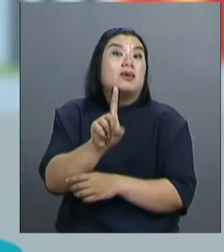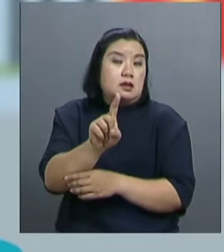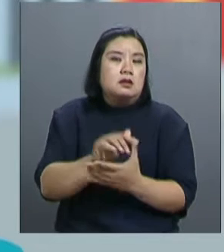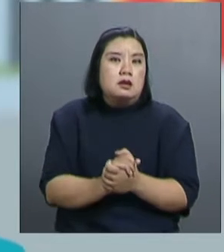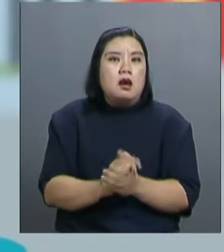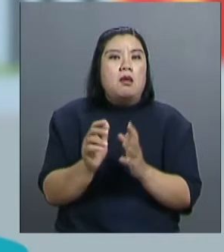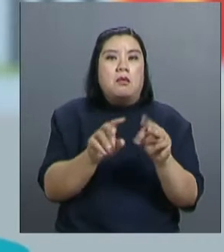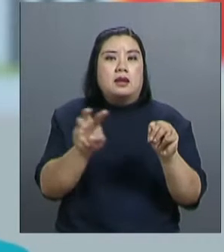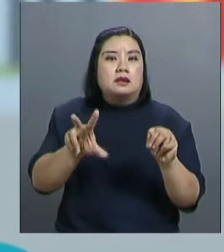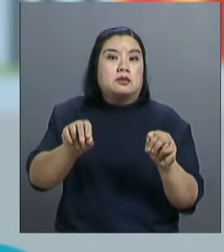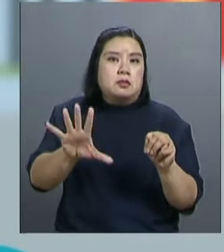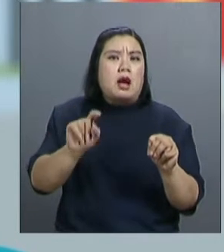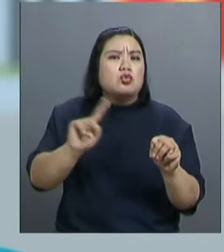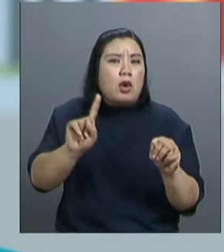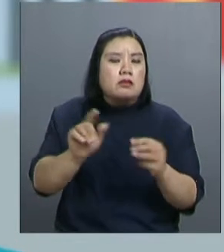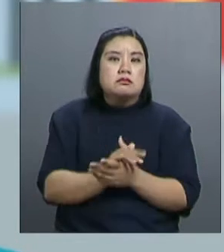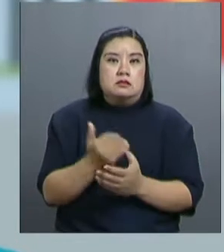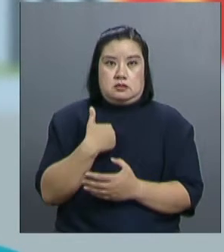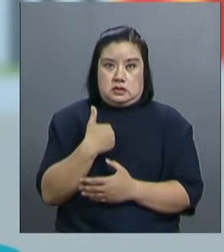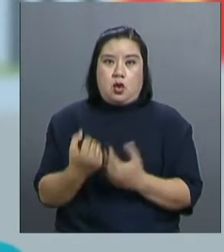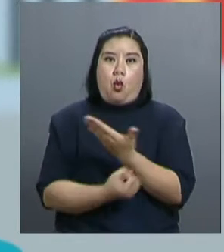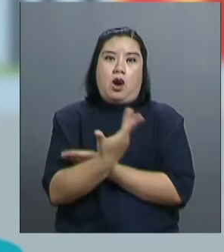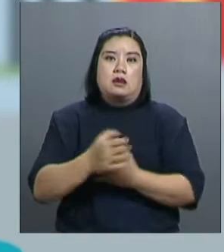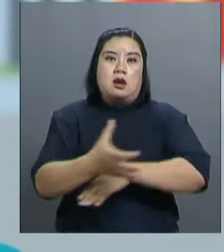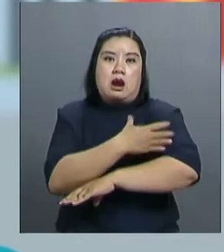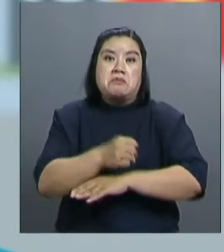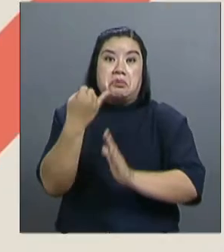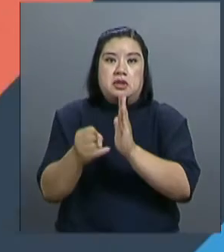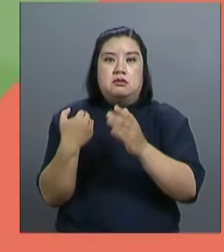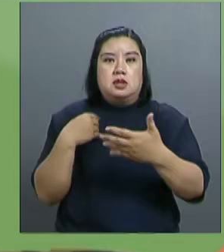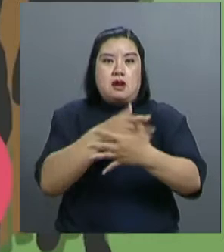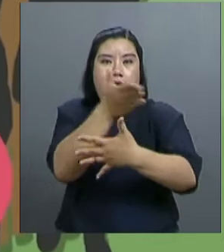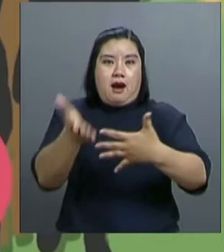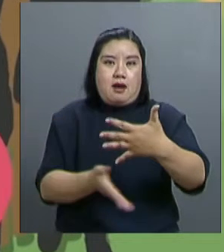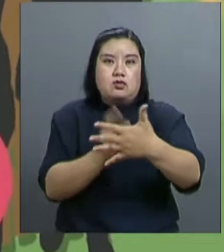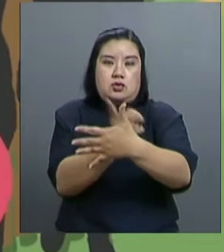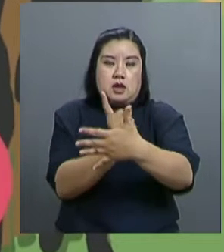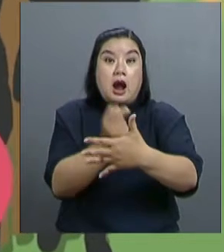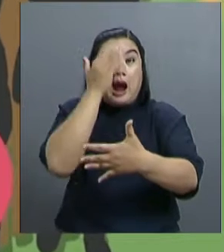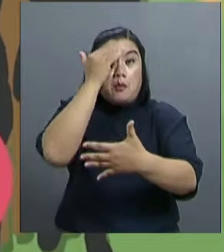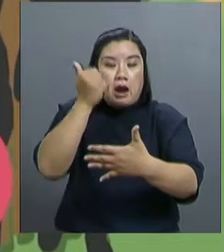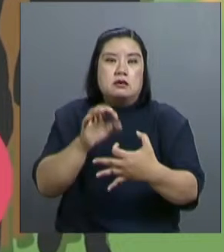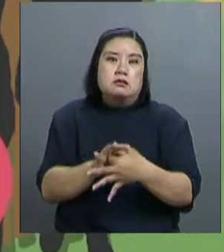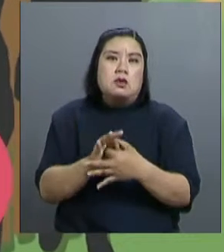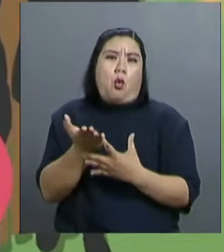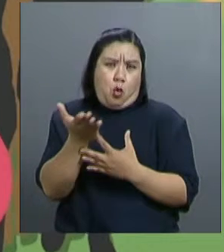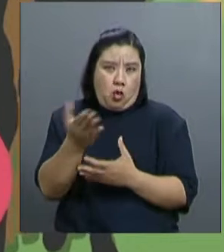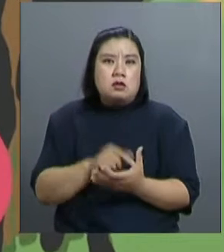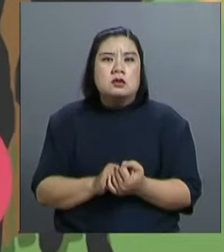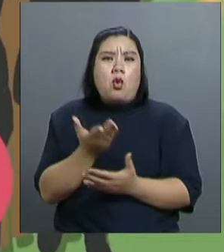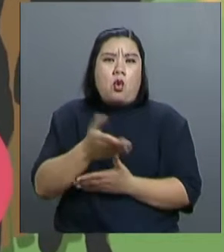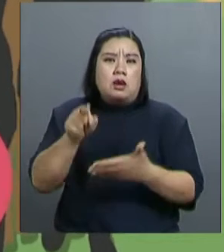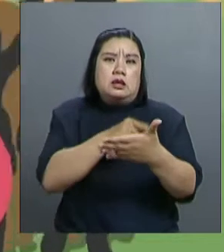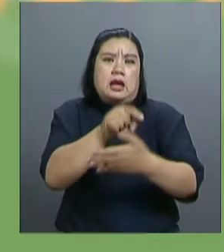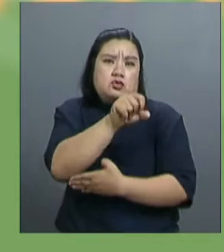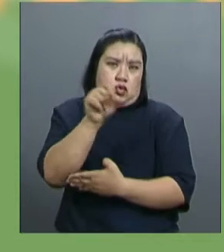ราที่35ระบุไว้ว่าเราจะเสียสิทธิ์ทางการเมืองทั้งหมด50ด้วยกันคือ1. เสียสิทธิ์ยื่นคำร้องคัดค้านการเลือกตั้งสมาชิกสภ